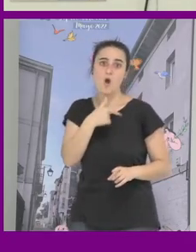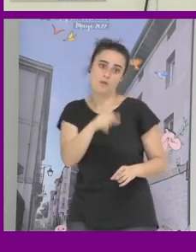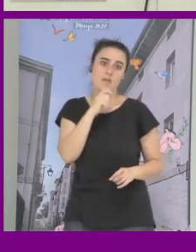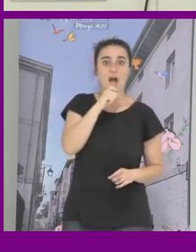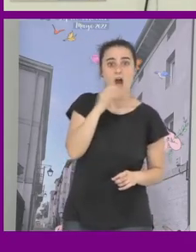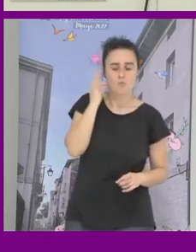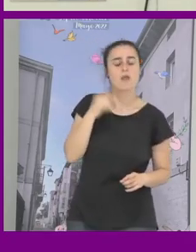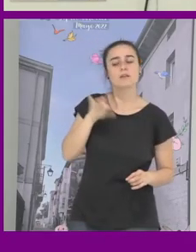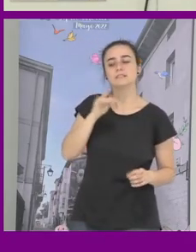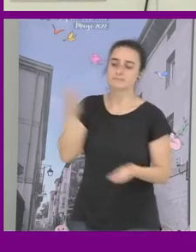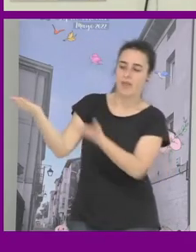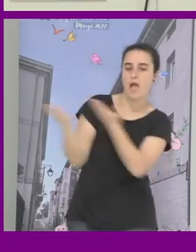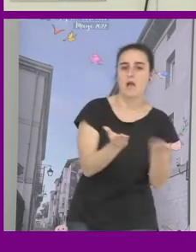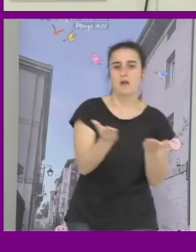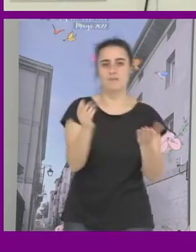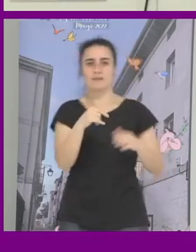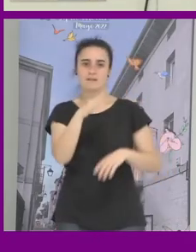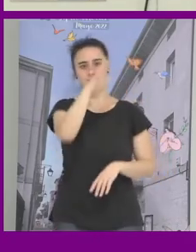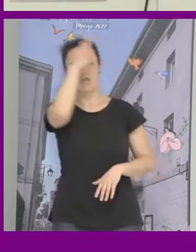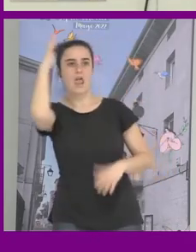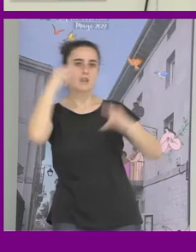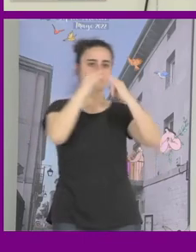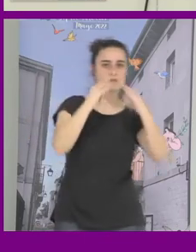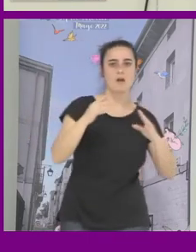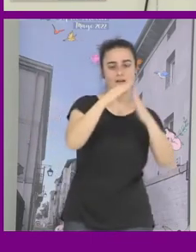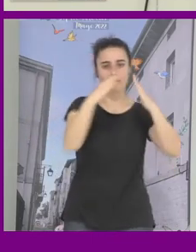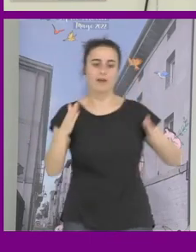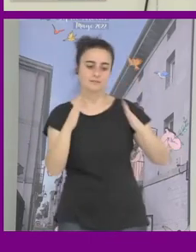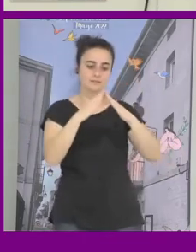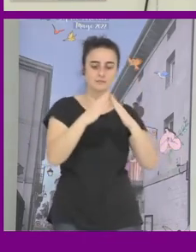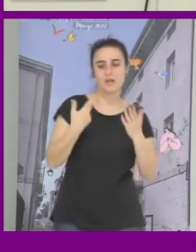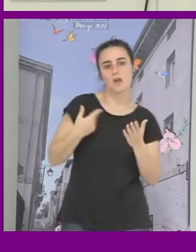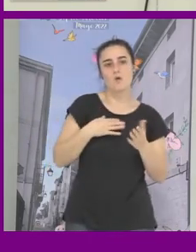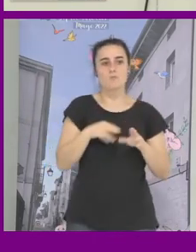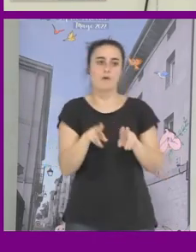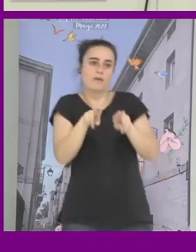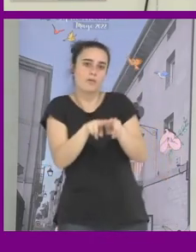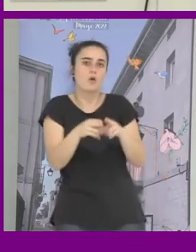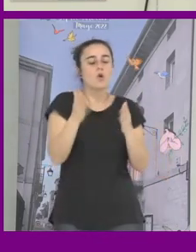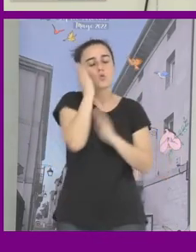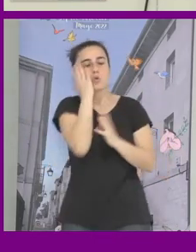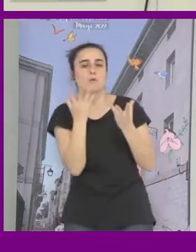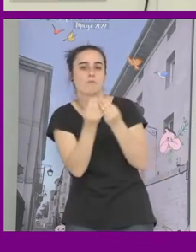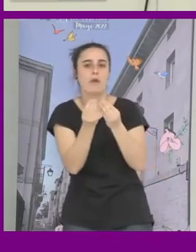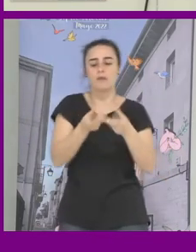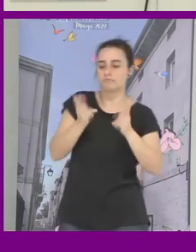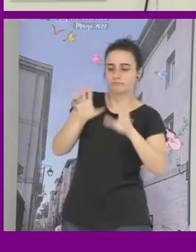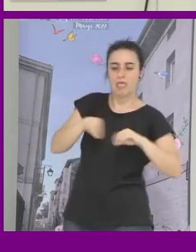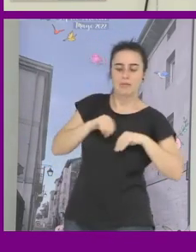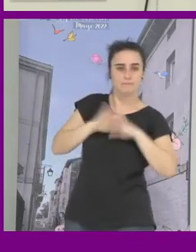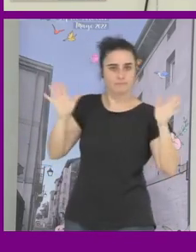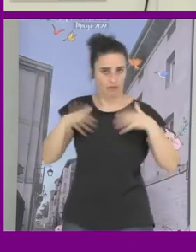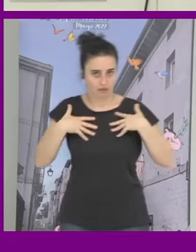eta gonbidatzen zaituzte, ba, udako etxera eta elkarrekin lo egin alduzue, ba, bere aldamenean eta dena ondo, ez? Orduan, bueno,